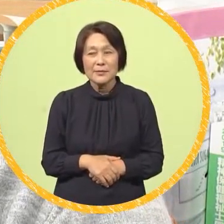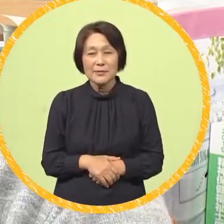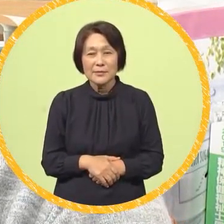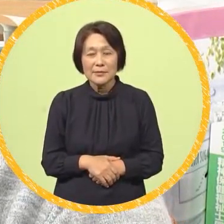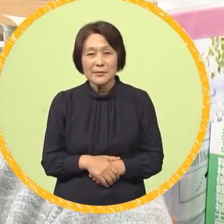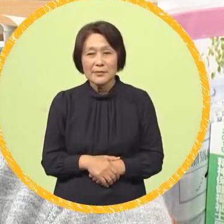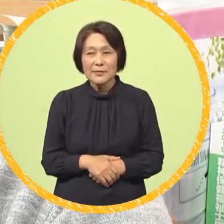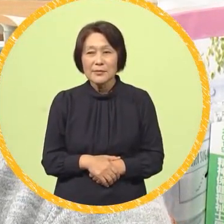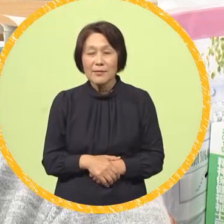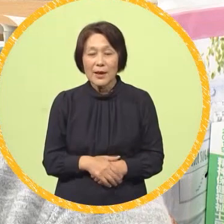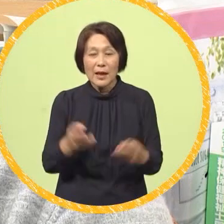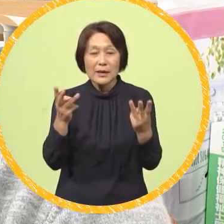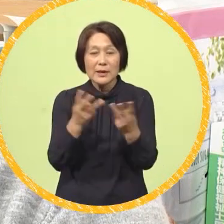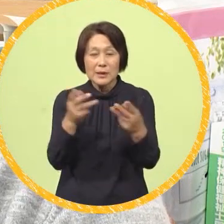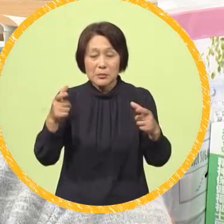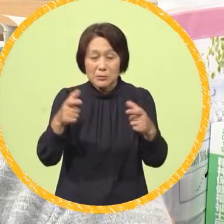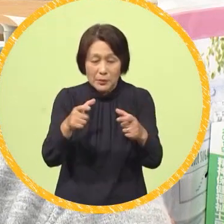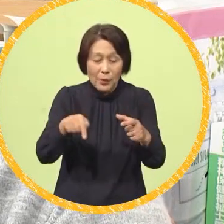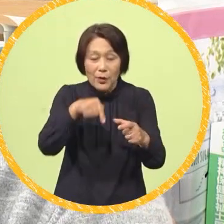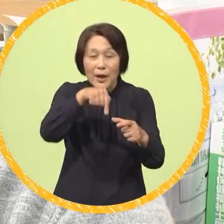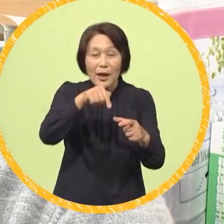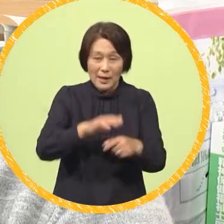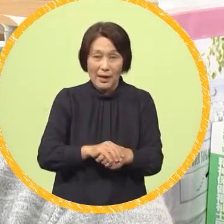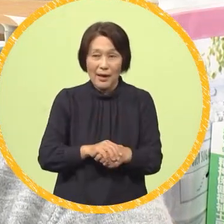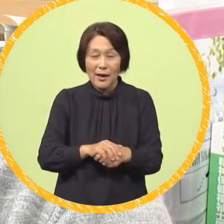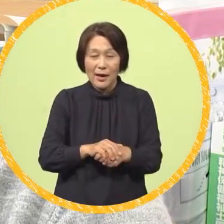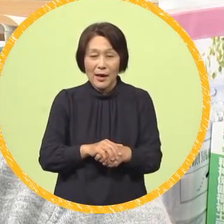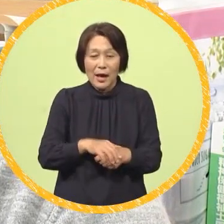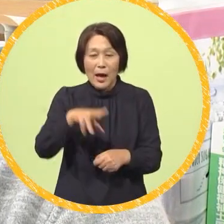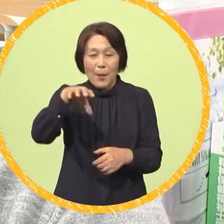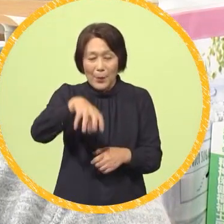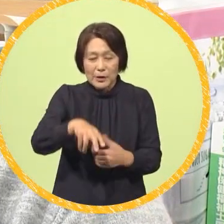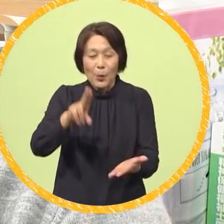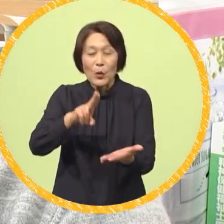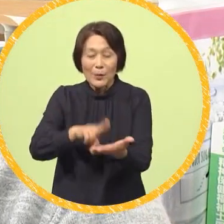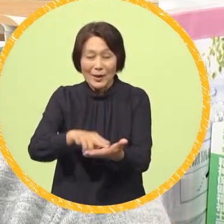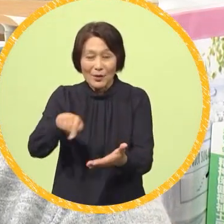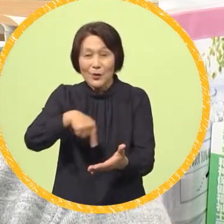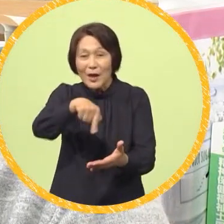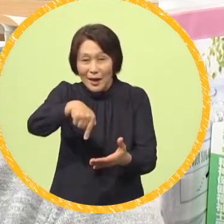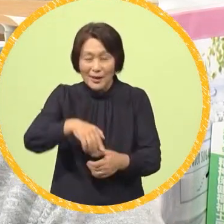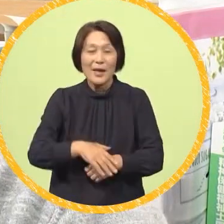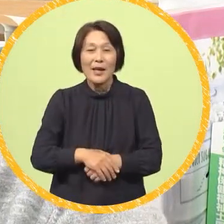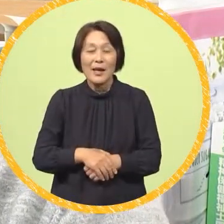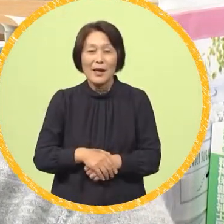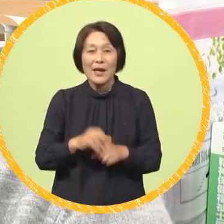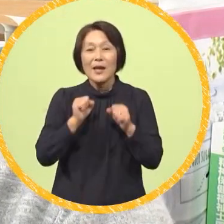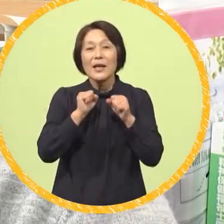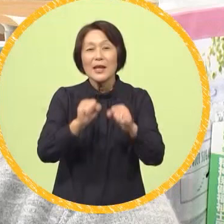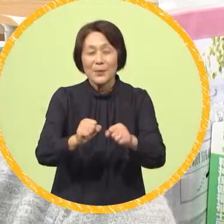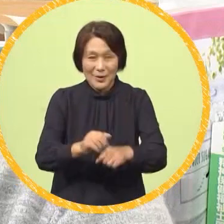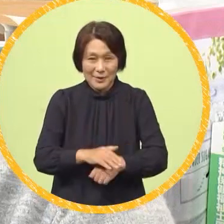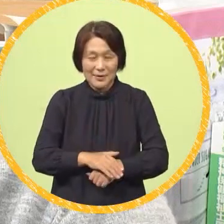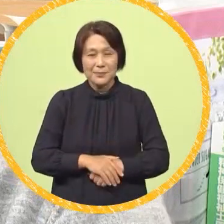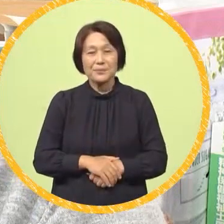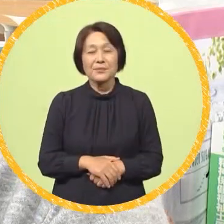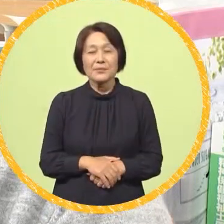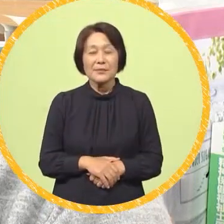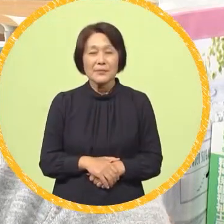まあ限られた人数で限られた場所でしかできないことなんで、ここであること